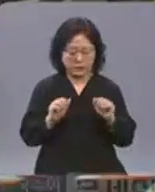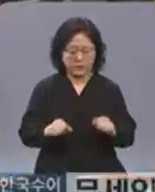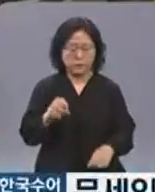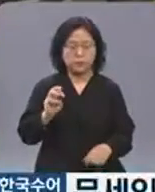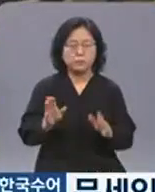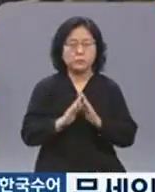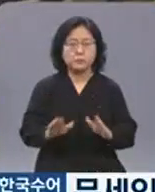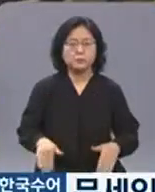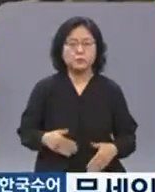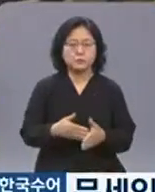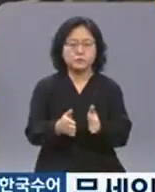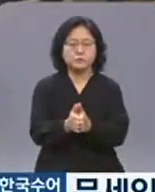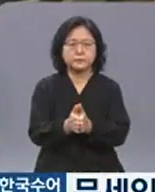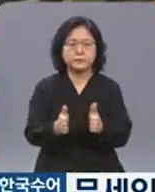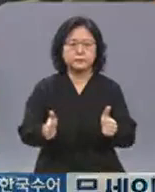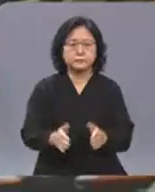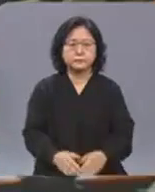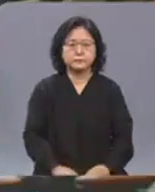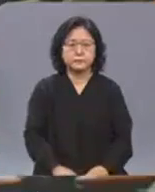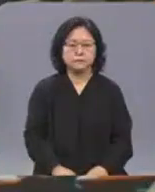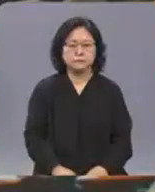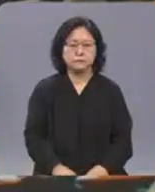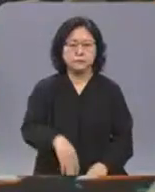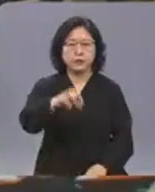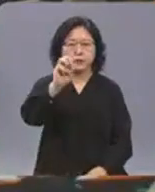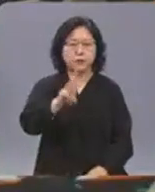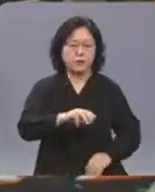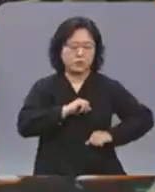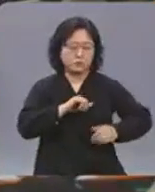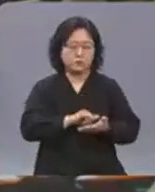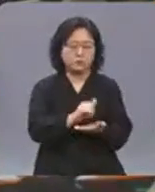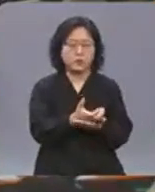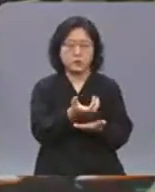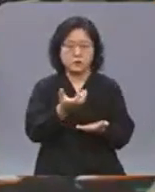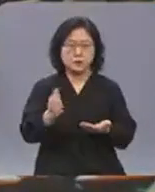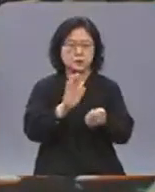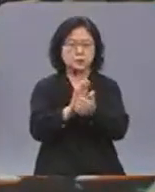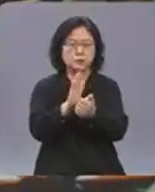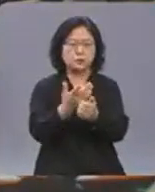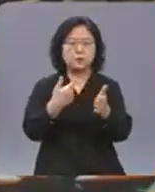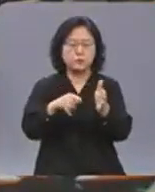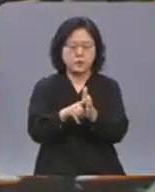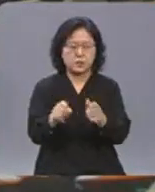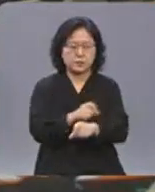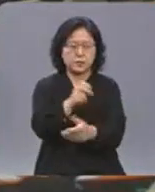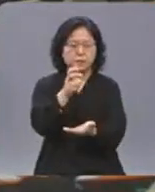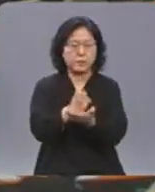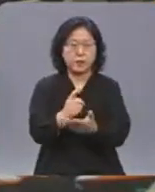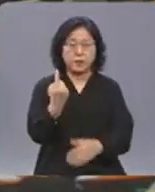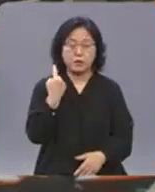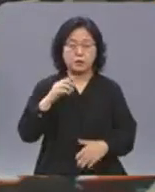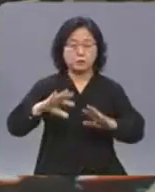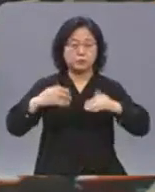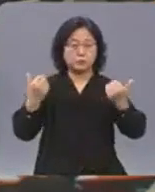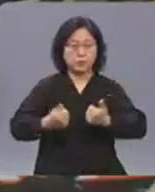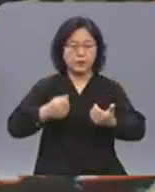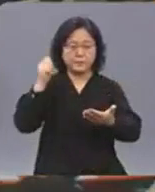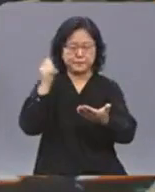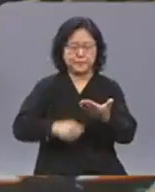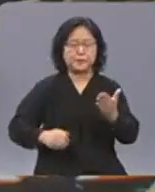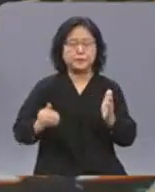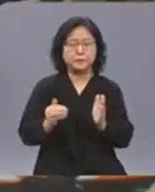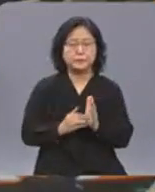안녕하십니까 광주 전남권 뉴스입니다 광주 군공항 이전에 지원하기 위한 특별법이 어제의 국회 본회의를